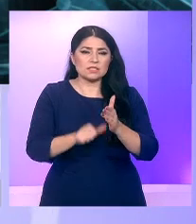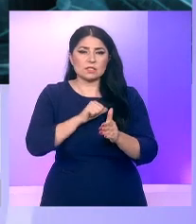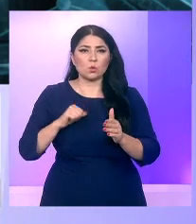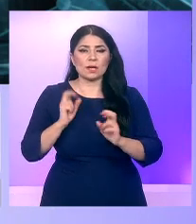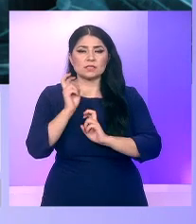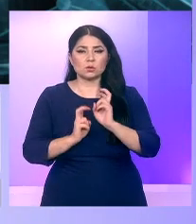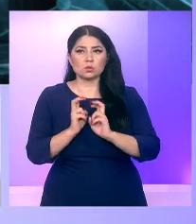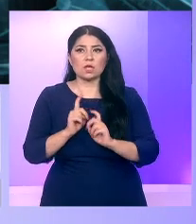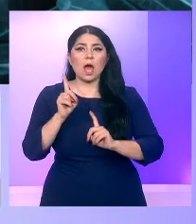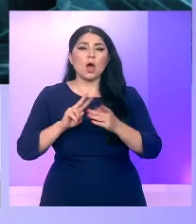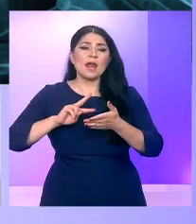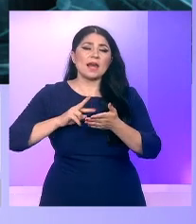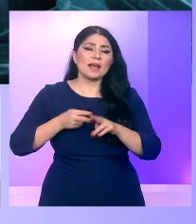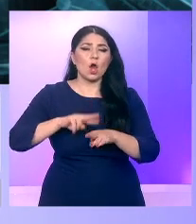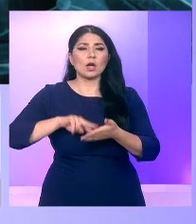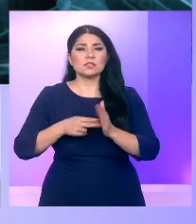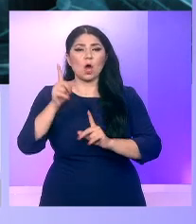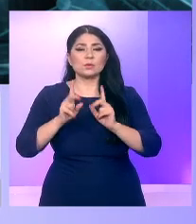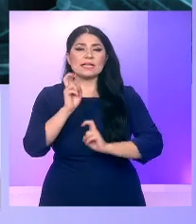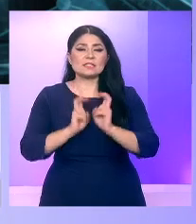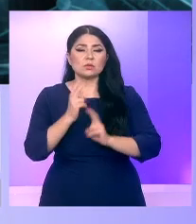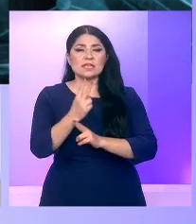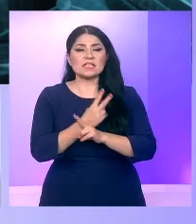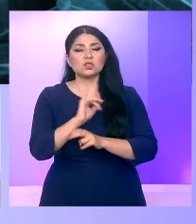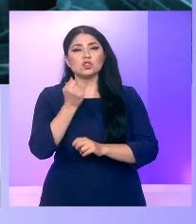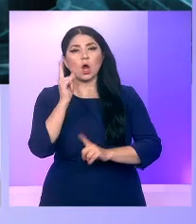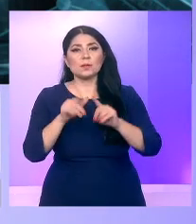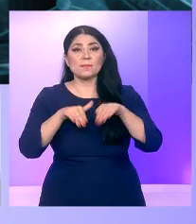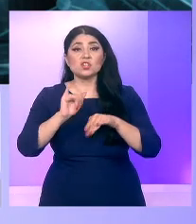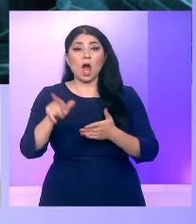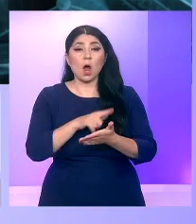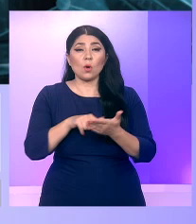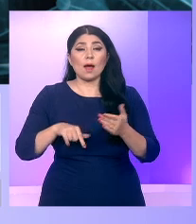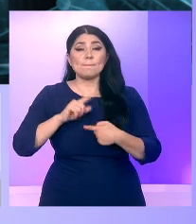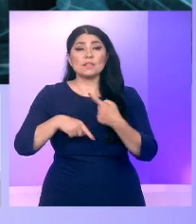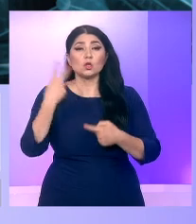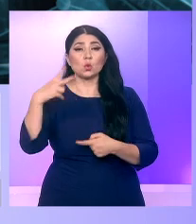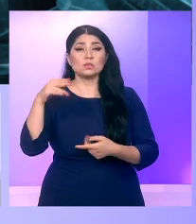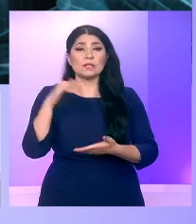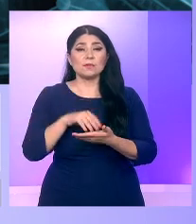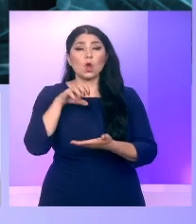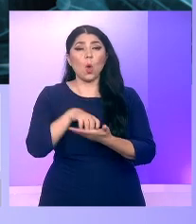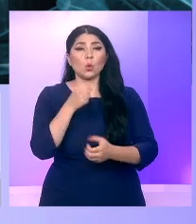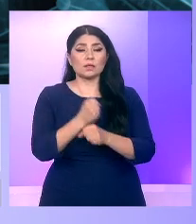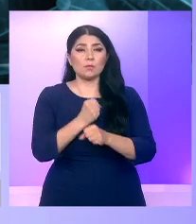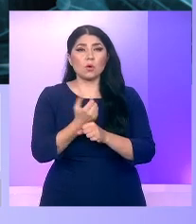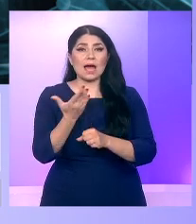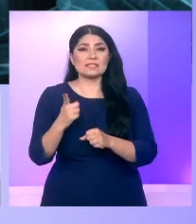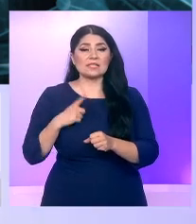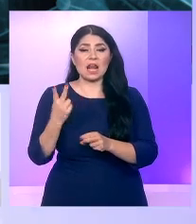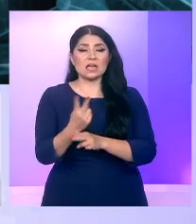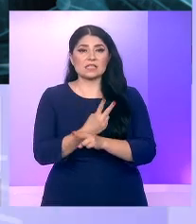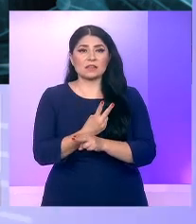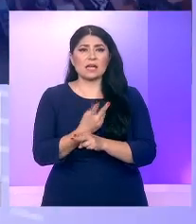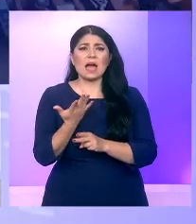unor instituții de stat și chiar de ministere și chiar eliminarea peste 200.000 de posturi la stat,